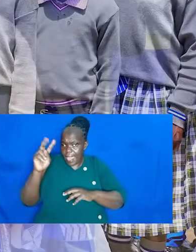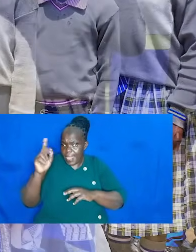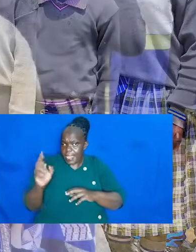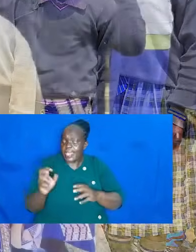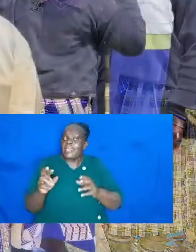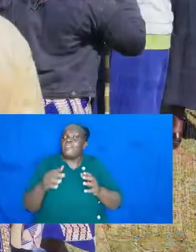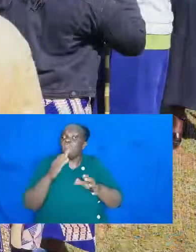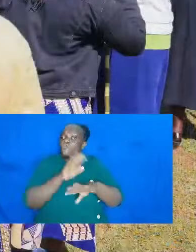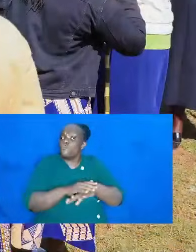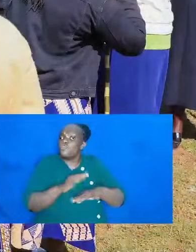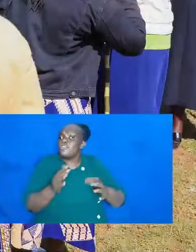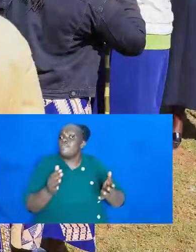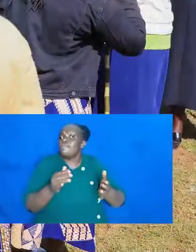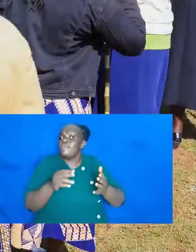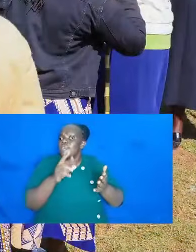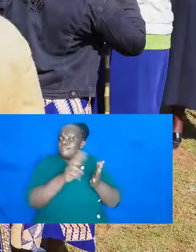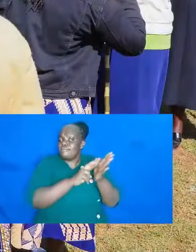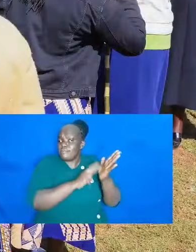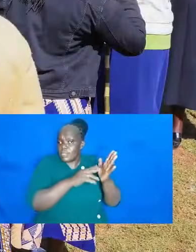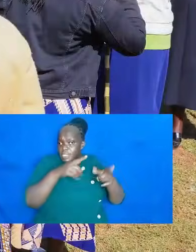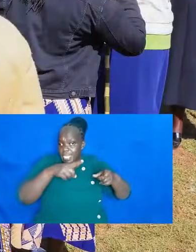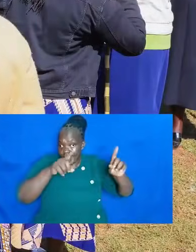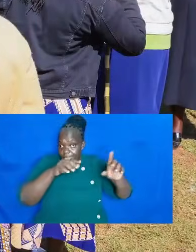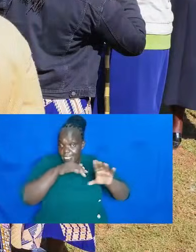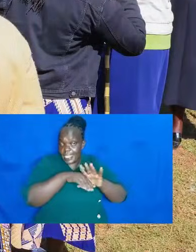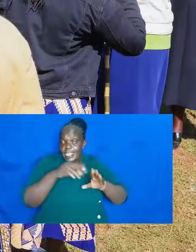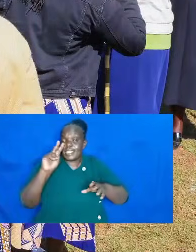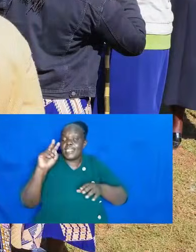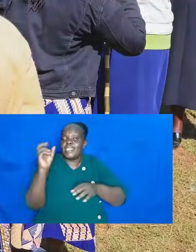matokeo bora ya shule za upili.